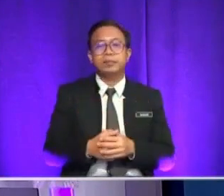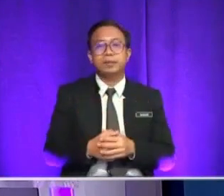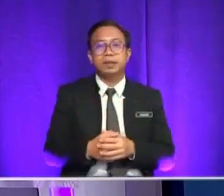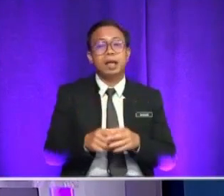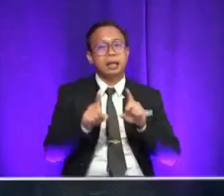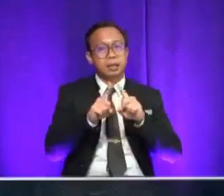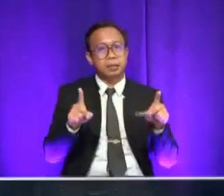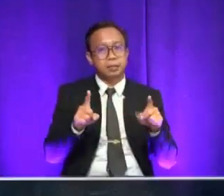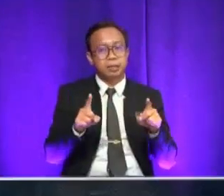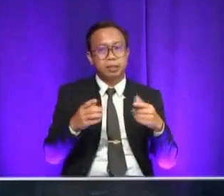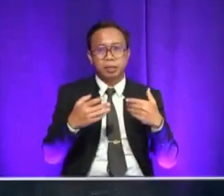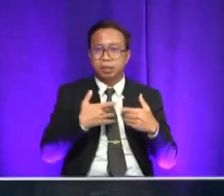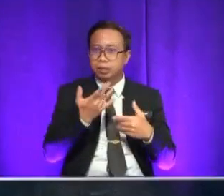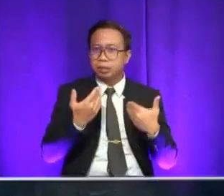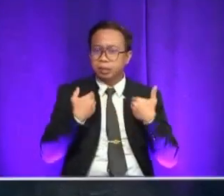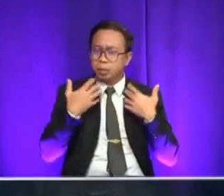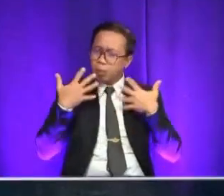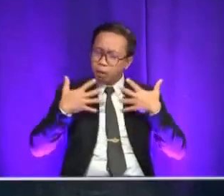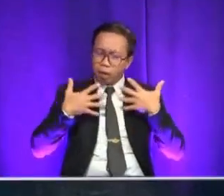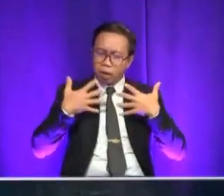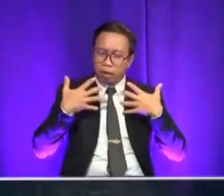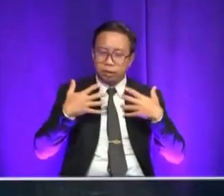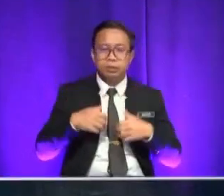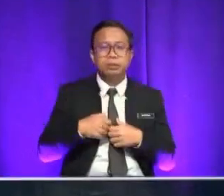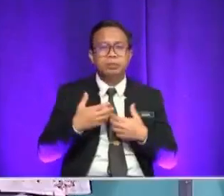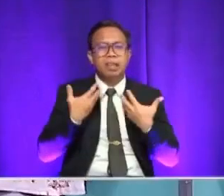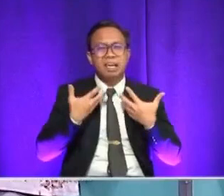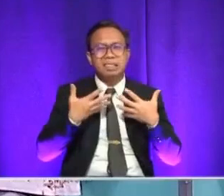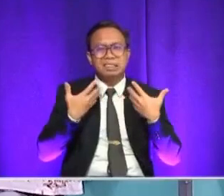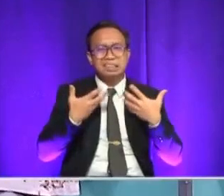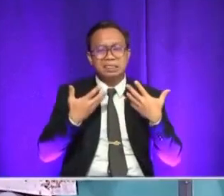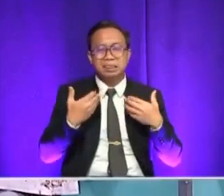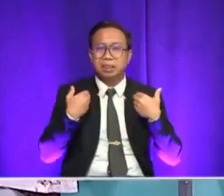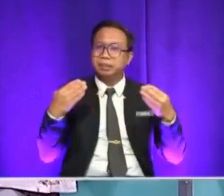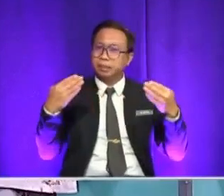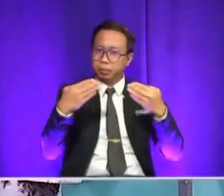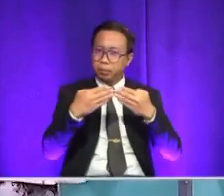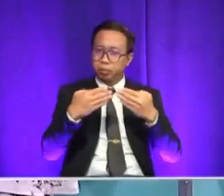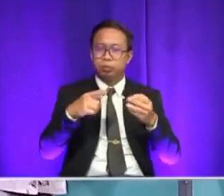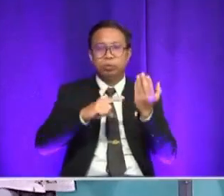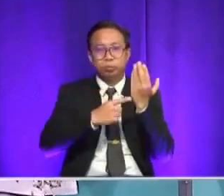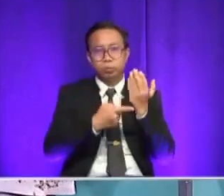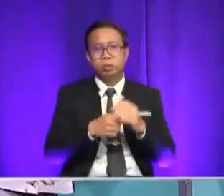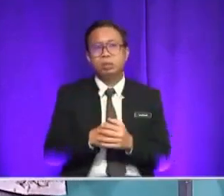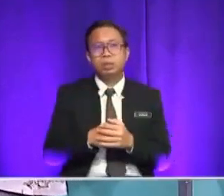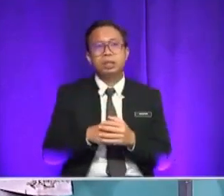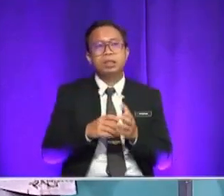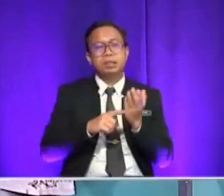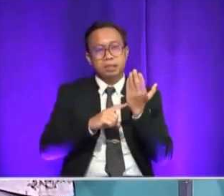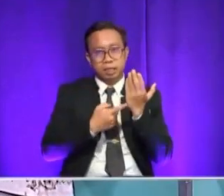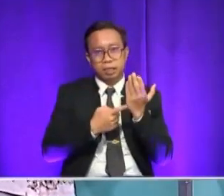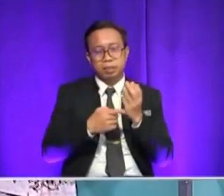Tapi kalau dia rasa masih lagi panas dekat ruang ni, dia akan menyambungkan litar itu semula. Jadi pemampat akan berjalan selepas